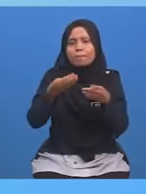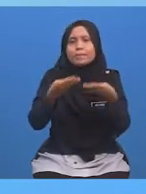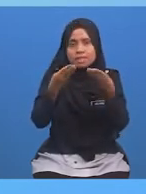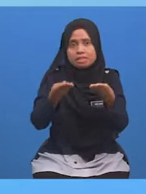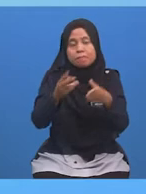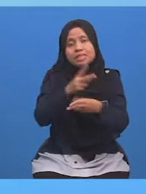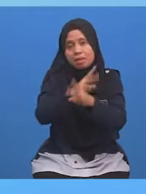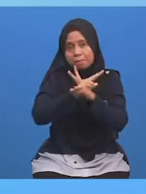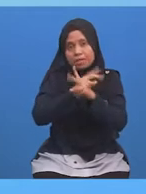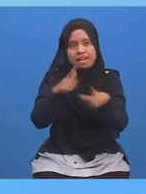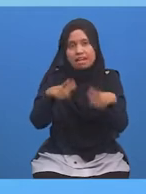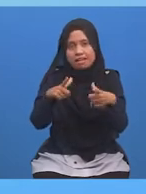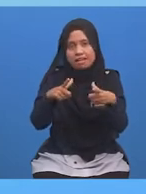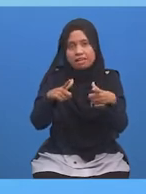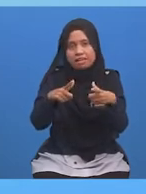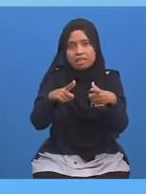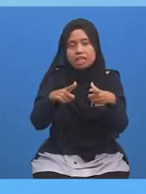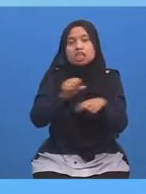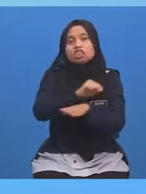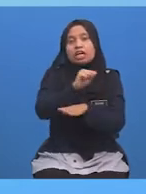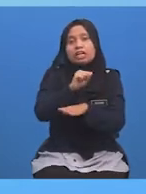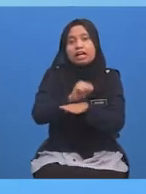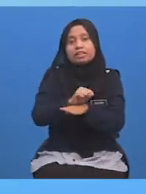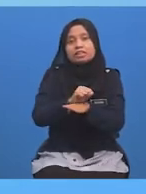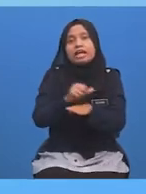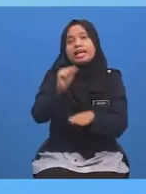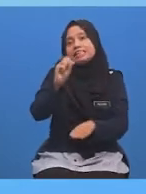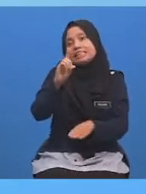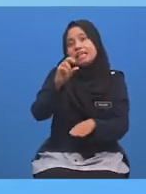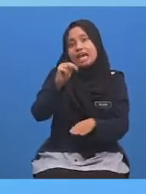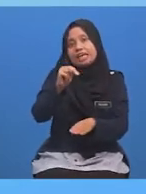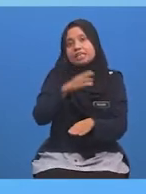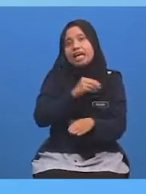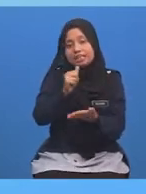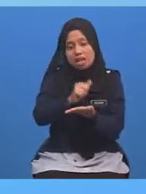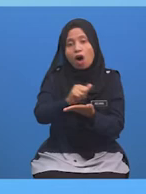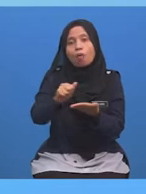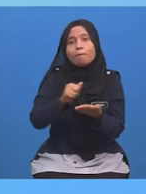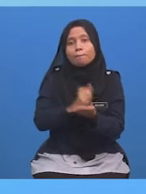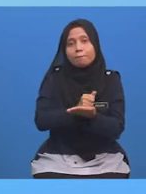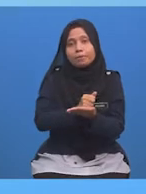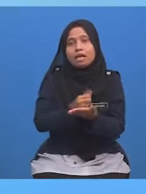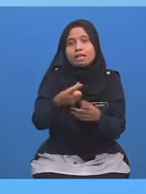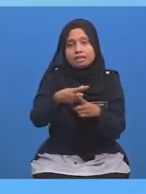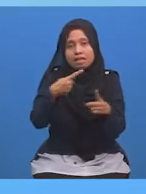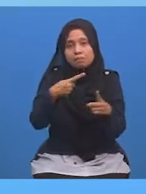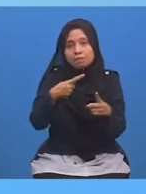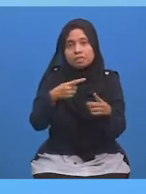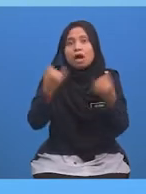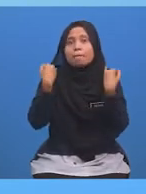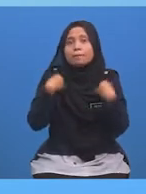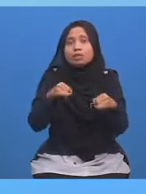dan pinjaman, manakala syarikat sendirian berhad dan syarikat awam berhad